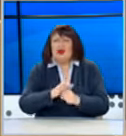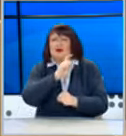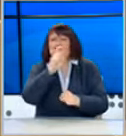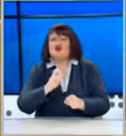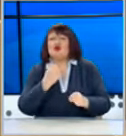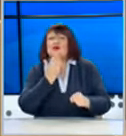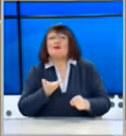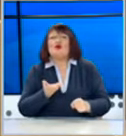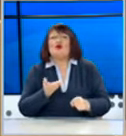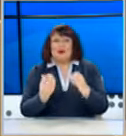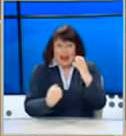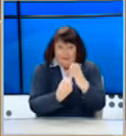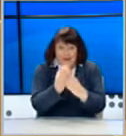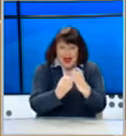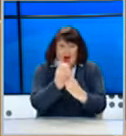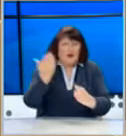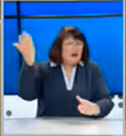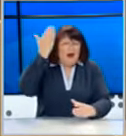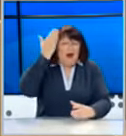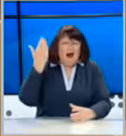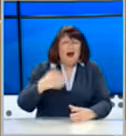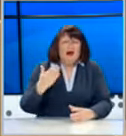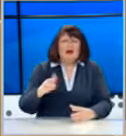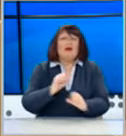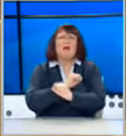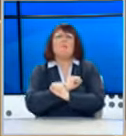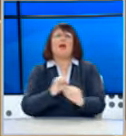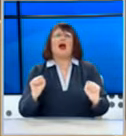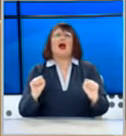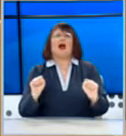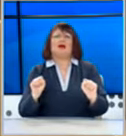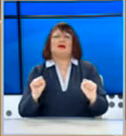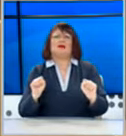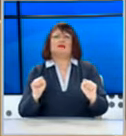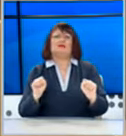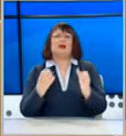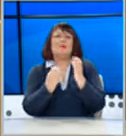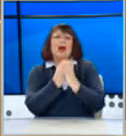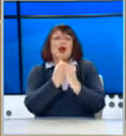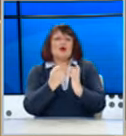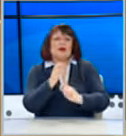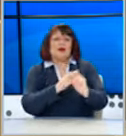ιδιαίτερα στο κόστος παραγωγής που υπονομεύει τον πρωτογενή τομέα